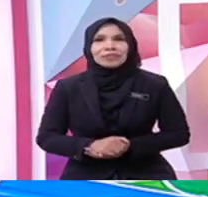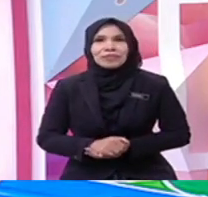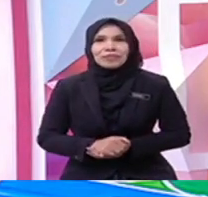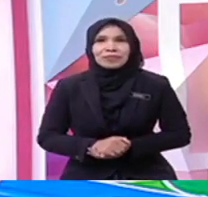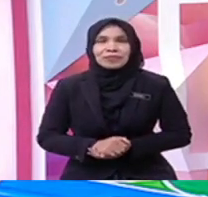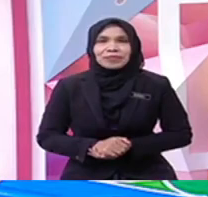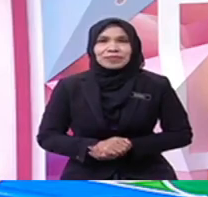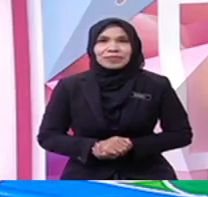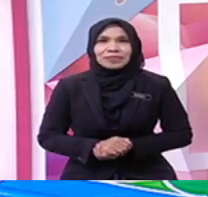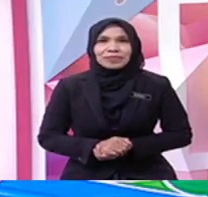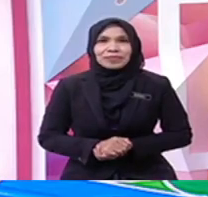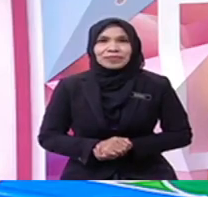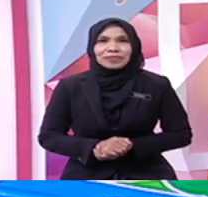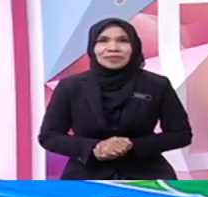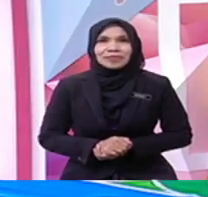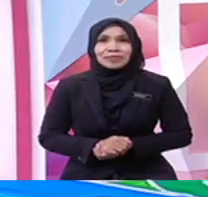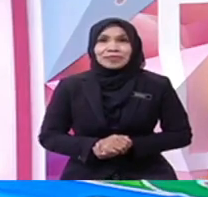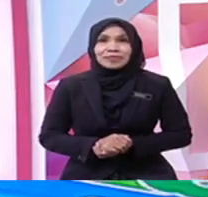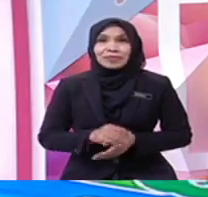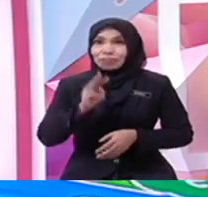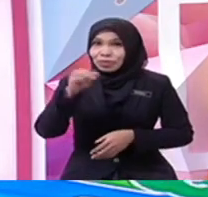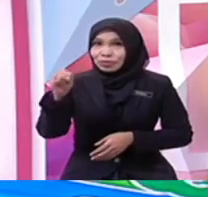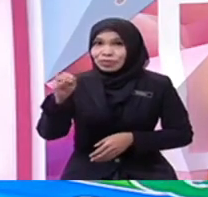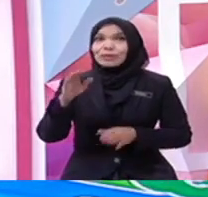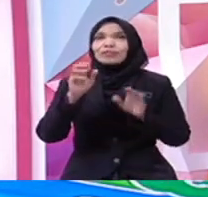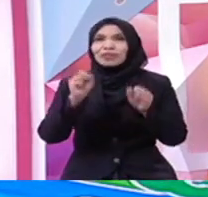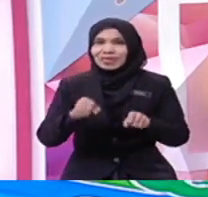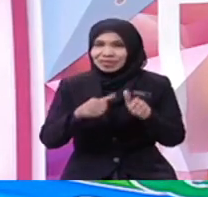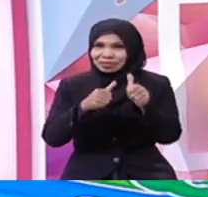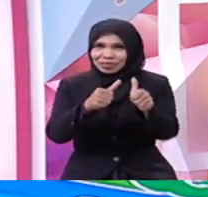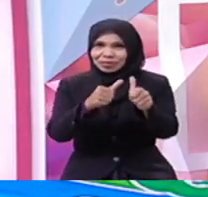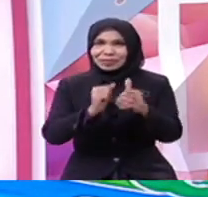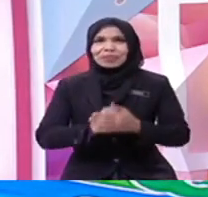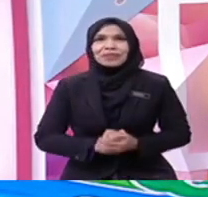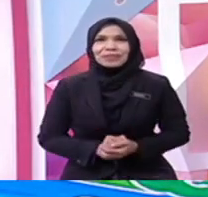gempi kucing-kucing Dedekku sing